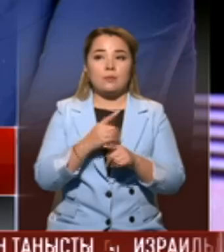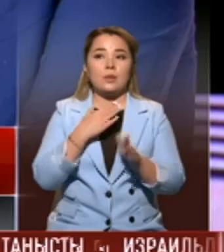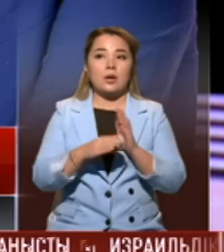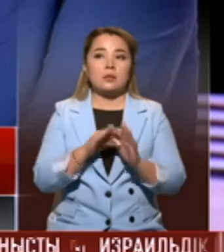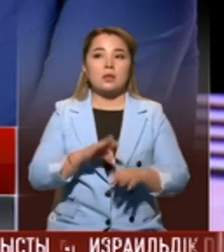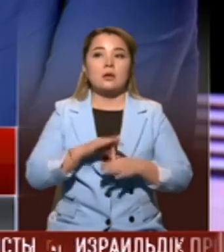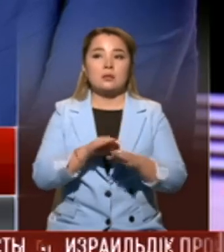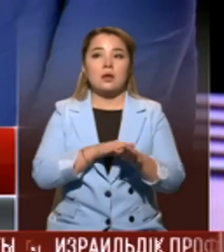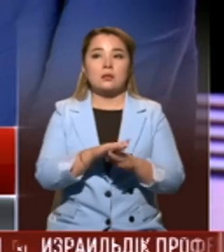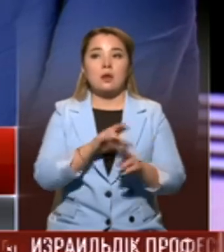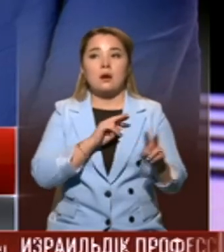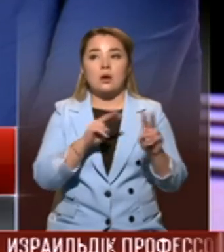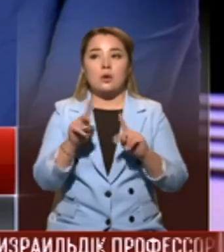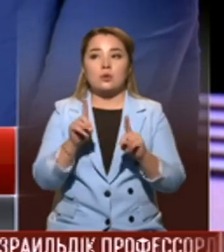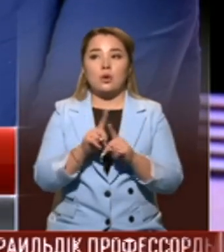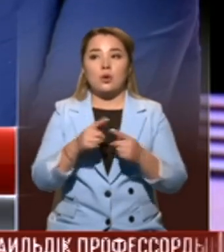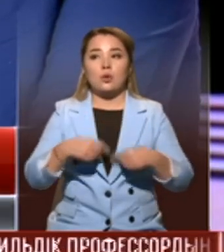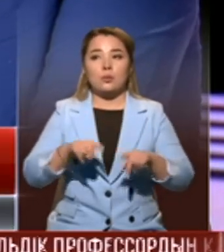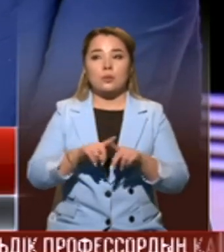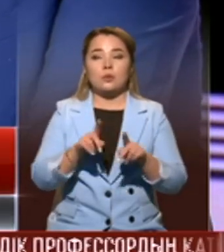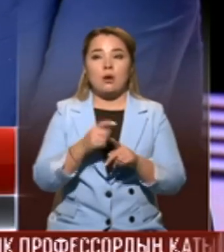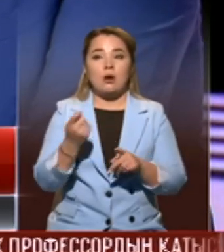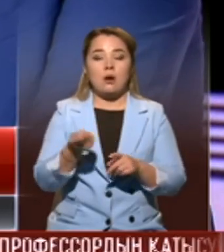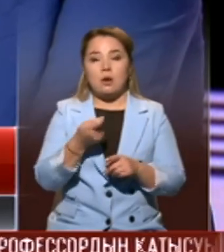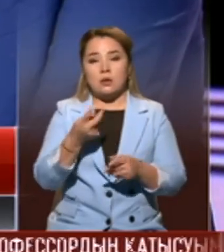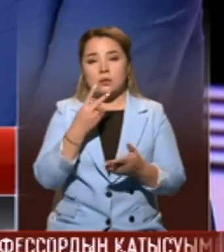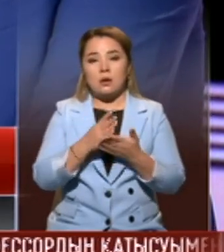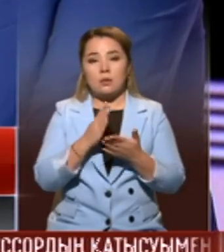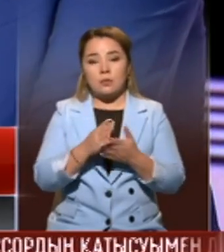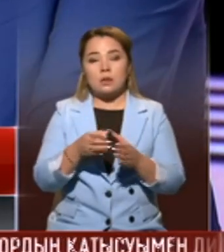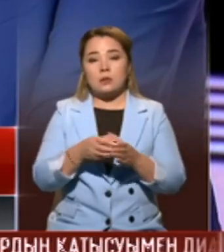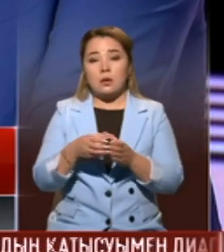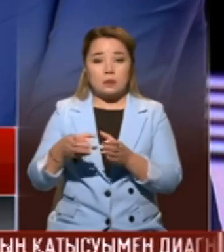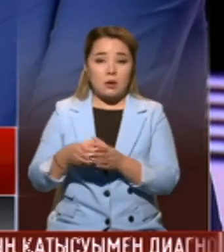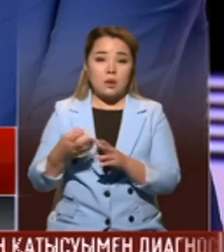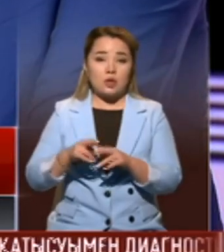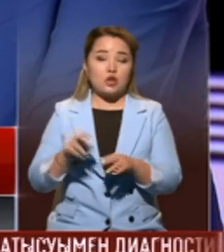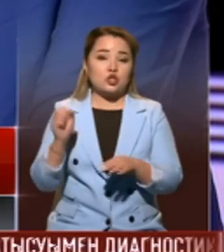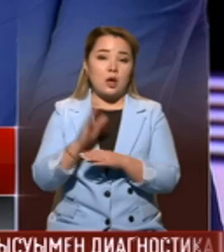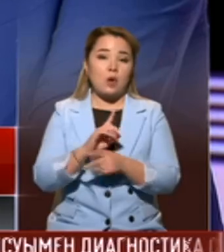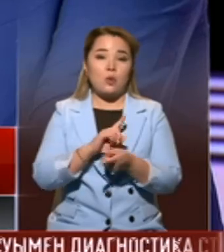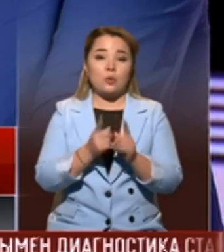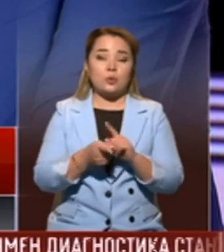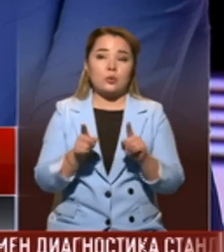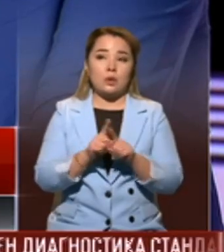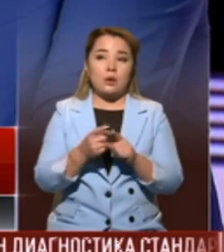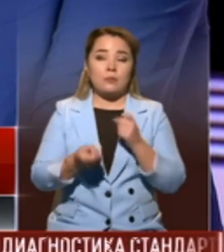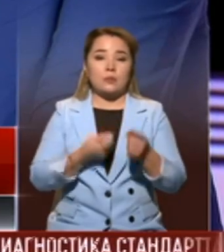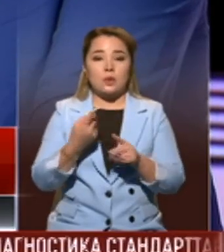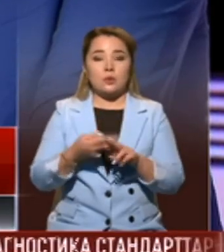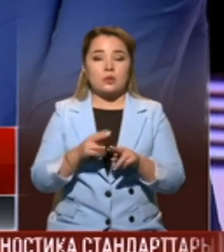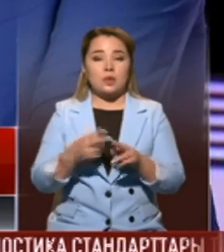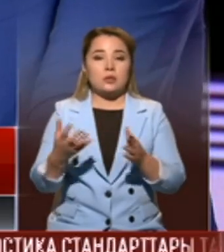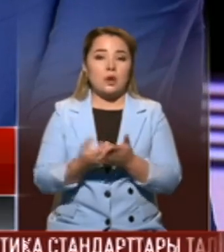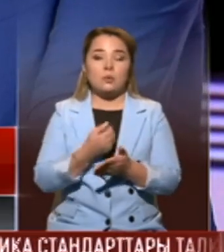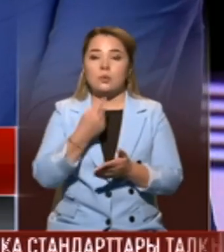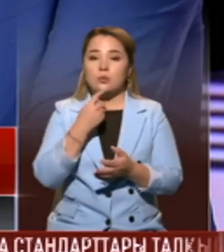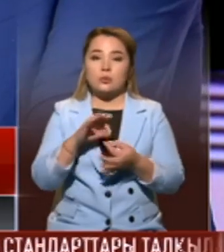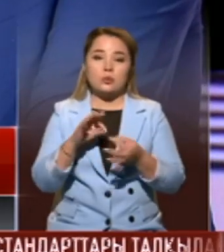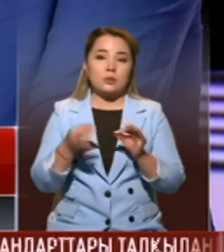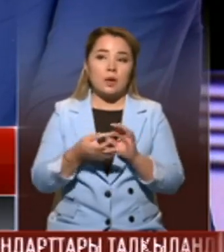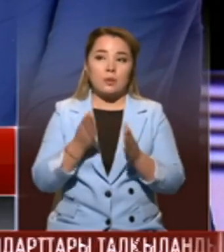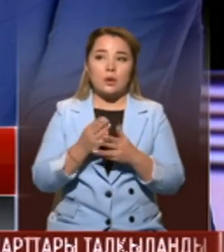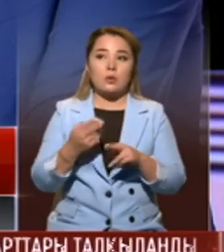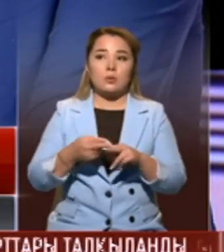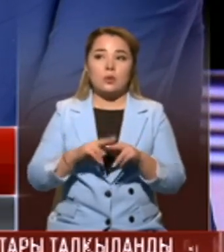процесін қарап қадағалаймыз деген ұйымдар өте аз. Және ондай жарғыларды өзгерту лазейкаларын табу да бір қиын болады да. Сондықтан бұл жерде